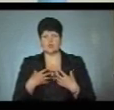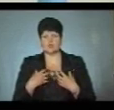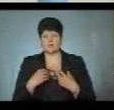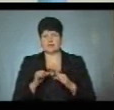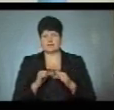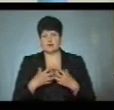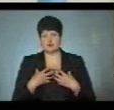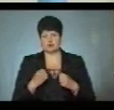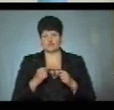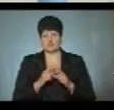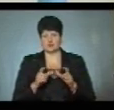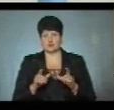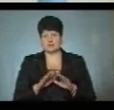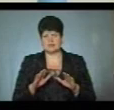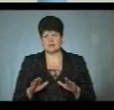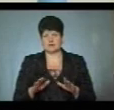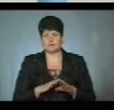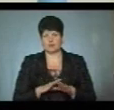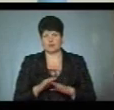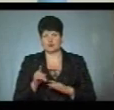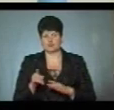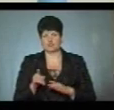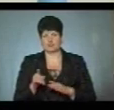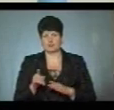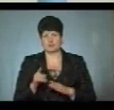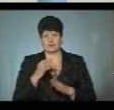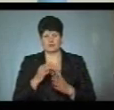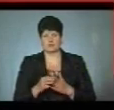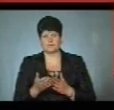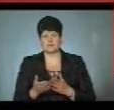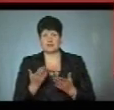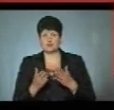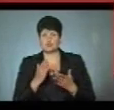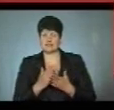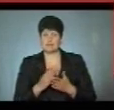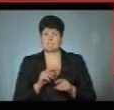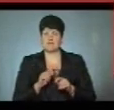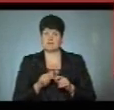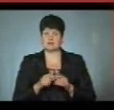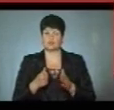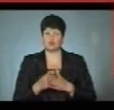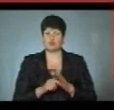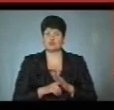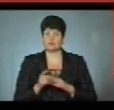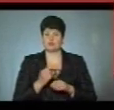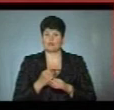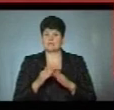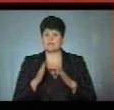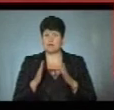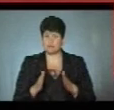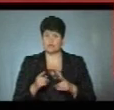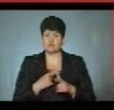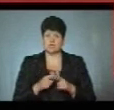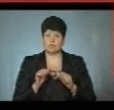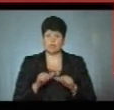що дитина на час зміни повністю йому відповідальність. Якщо є перевірка до початку роботи табору, чи